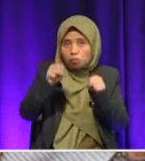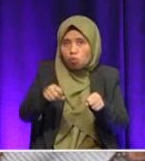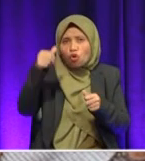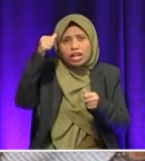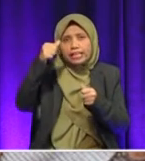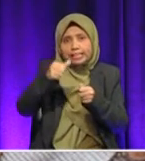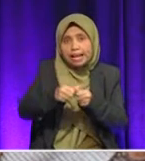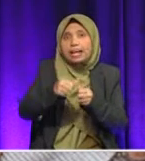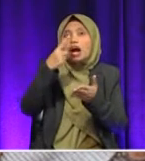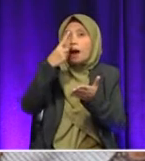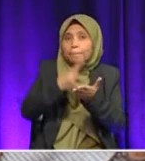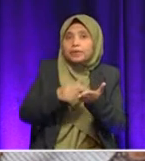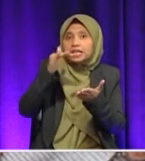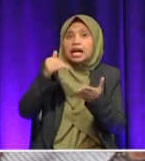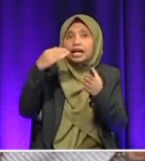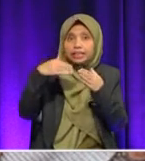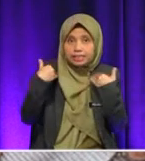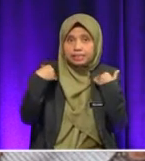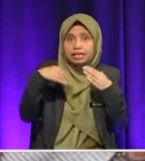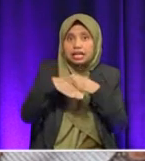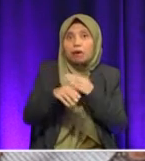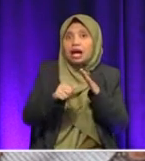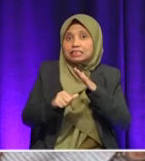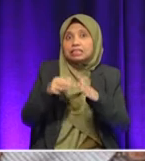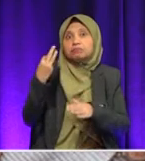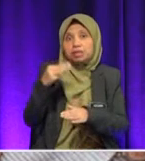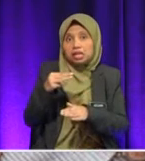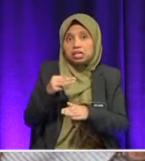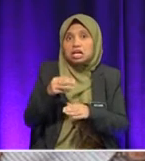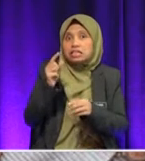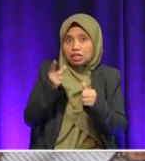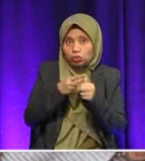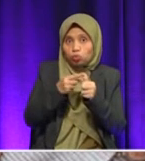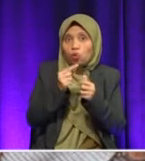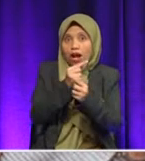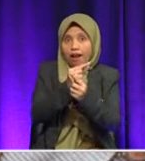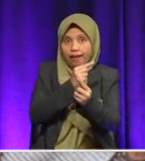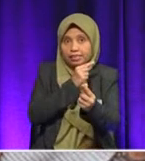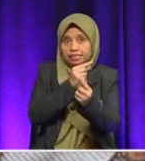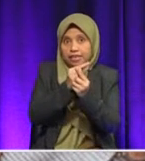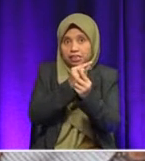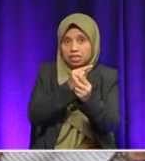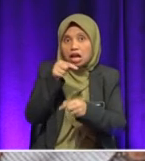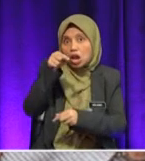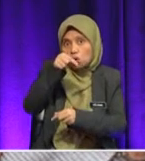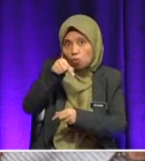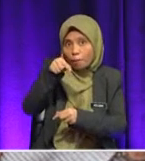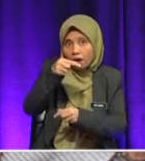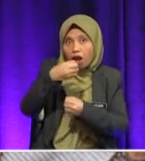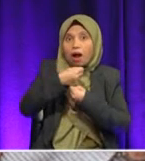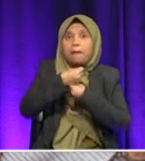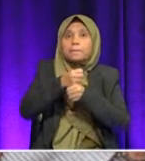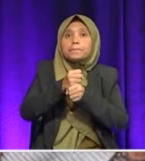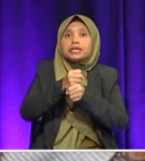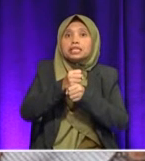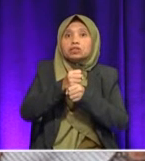aku yang terkandung dalam elimusa Strike yang pertama adalah garisan kedua adalah ruang kemudian bentuk